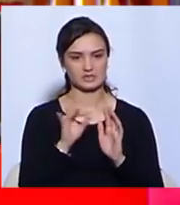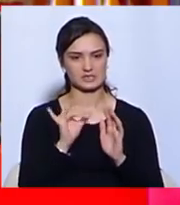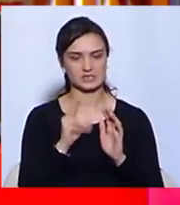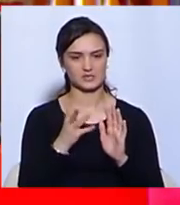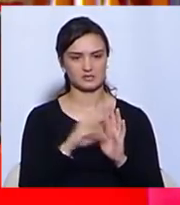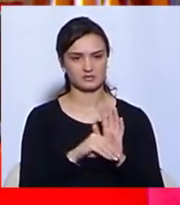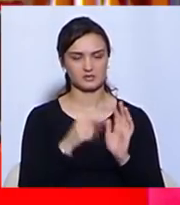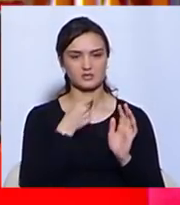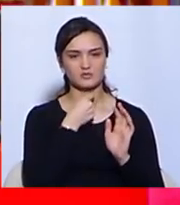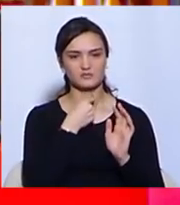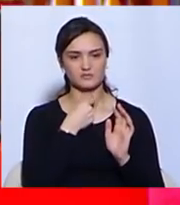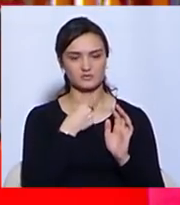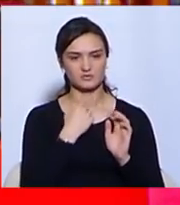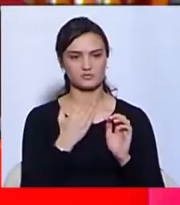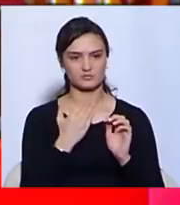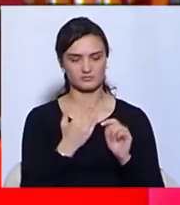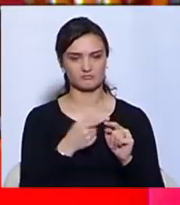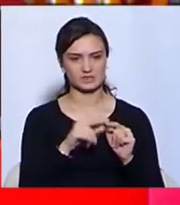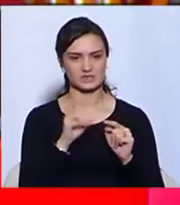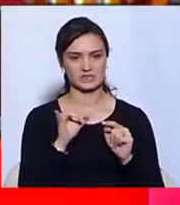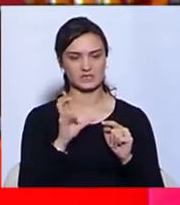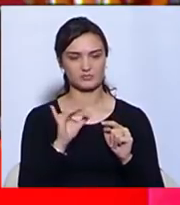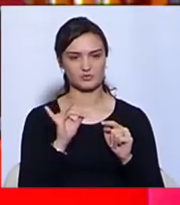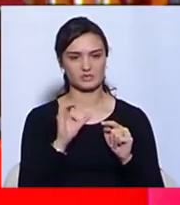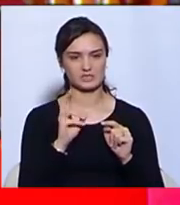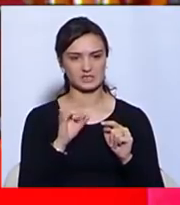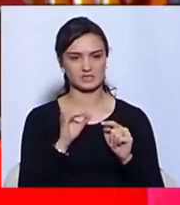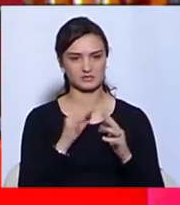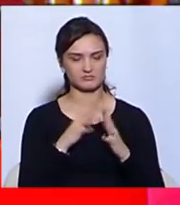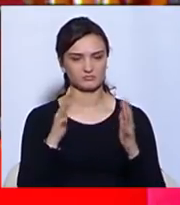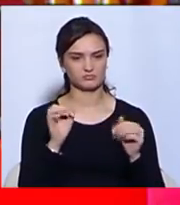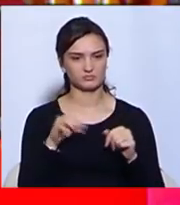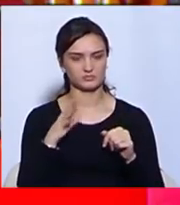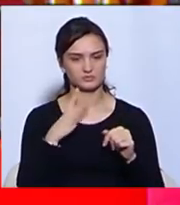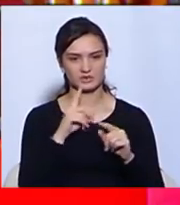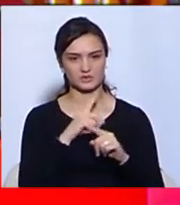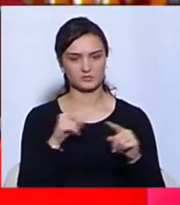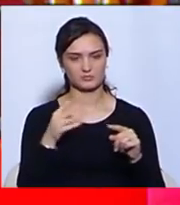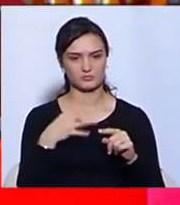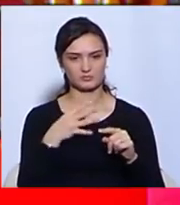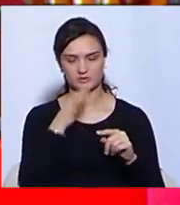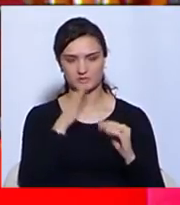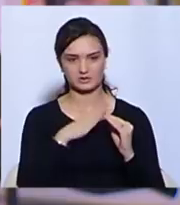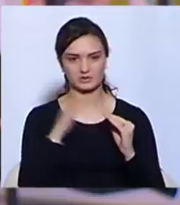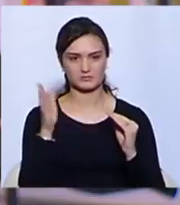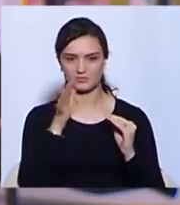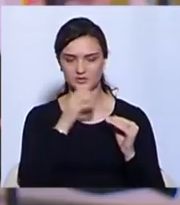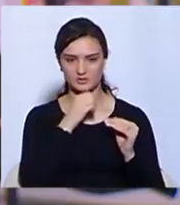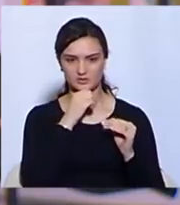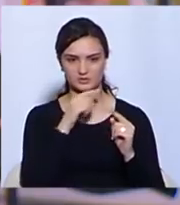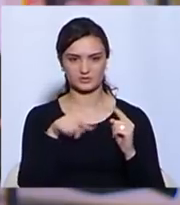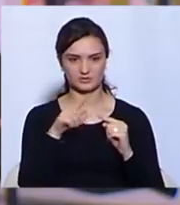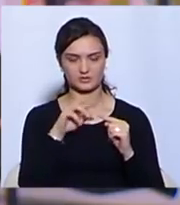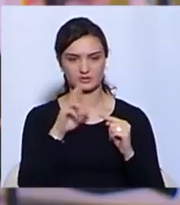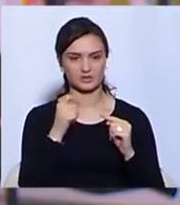შემცველი საშვილოსნოს და სარძევე ჯირკვლის კიბოს რისკის ზრდის თვალსაზრისით, განსაკუთრებით 40 წლის ზემოთ ასაკში